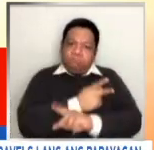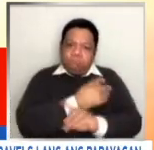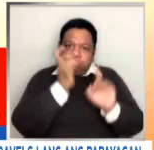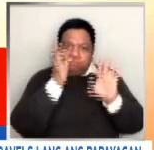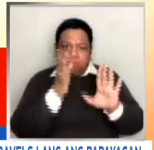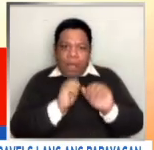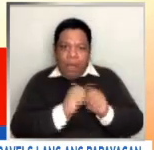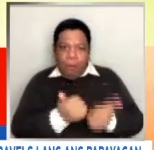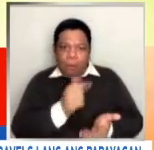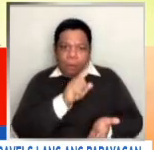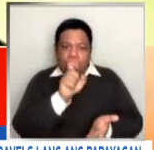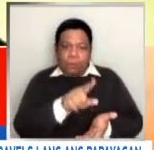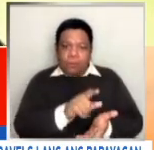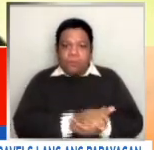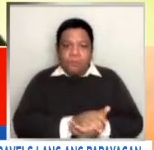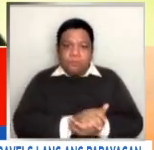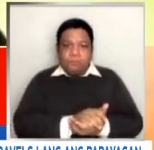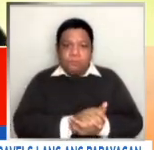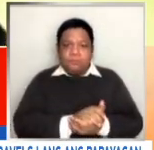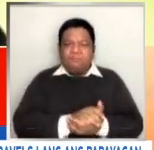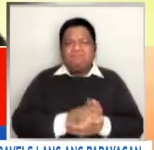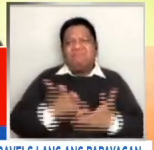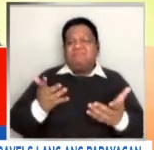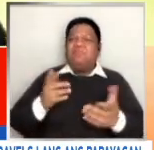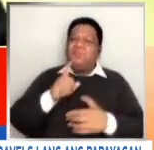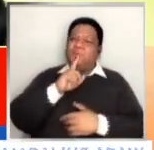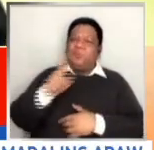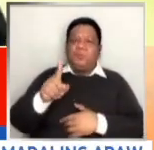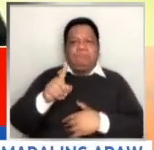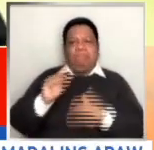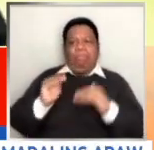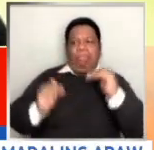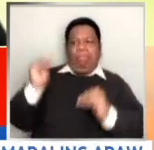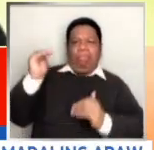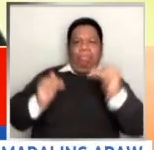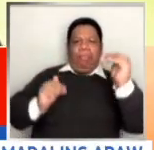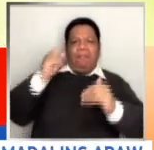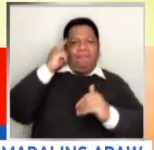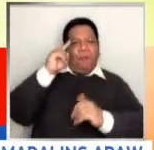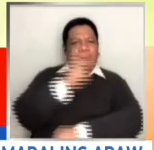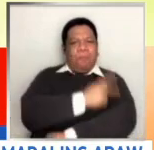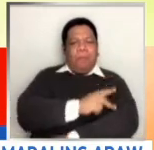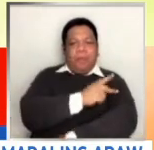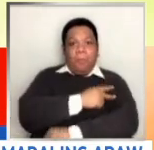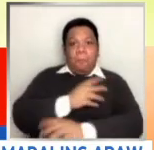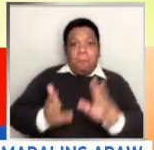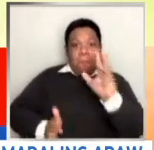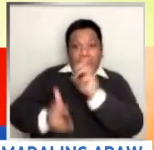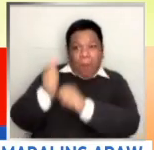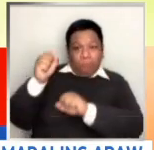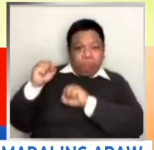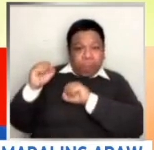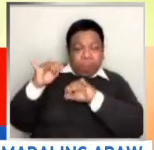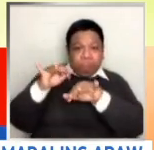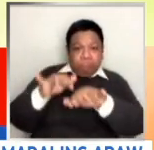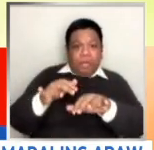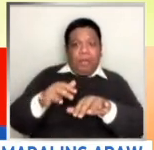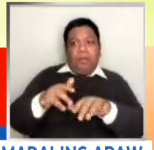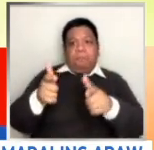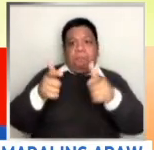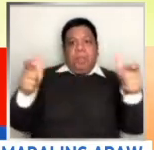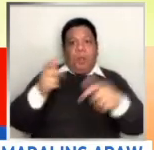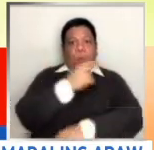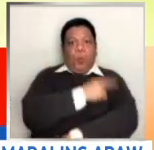Apo, may mal-distribution nga ang mga pasyente. Karamihan dumadagsa sila sa mga malalaking hospital, mga